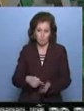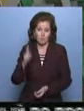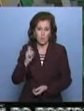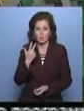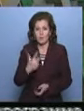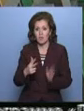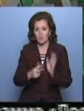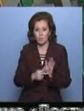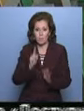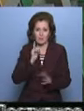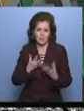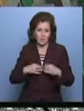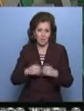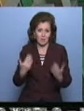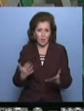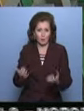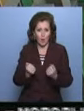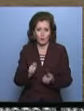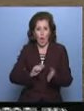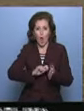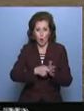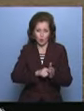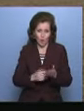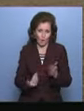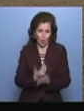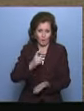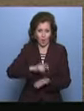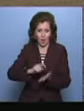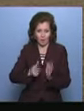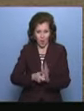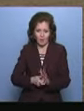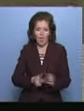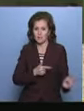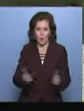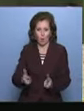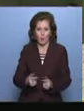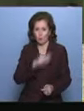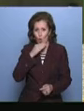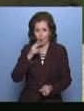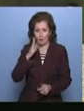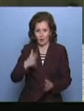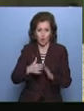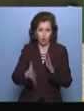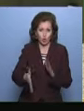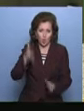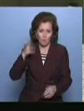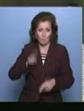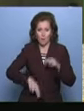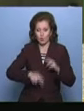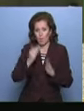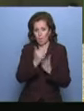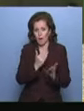138 молодых семей сегодня получат ключи от новых квартир. В Ижевске сдают еще один многоквартирный дом, построенный по программе «Доступное жилье